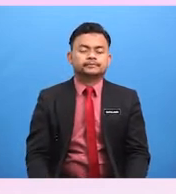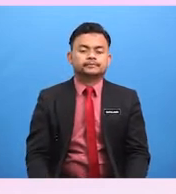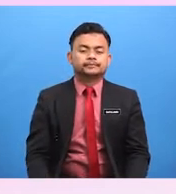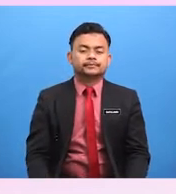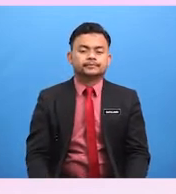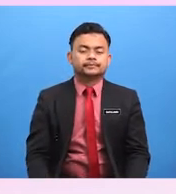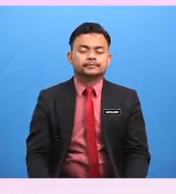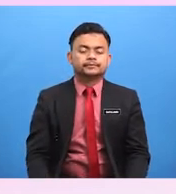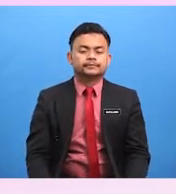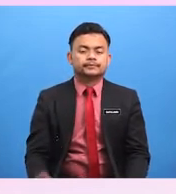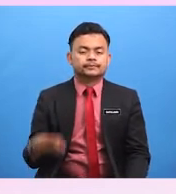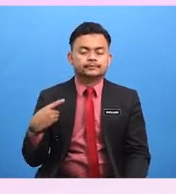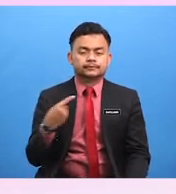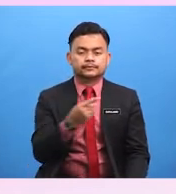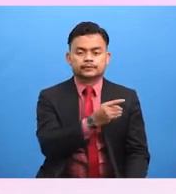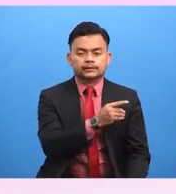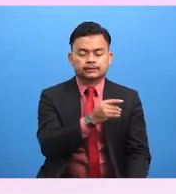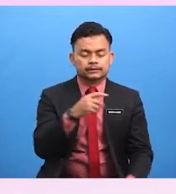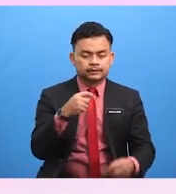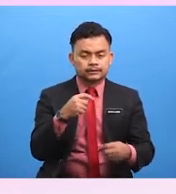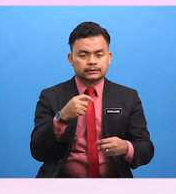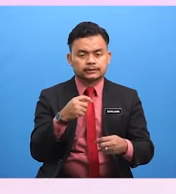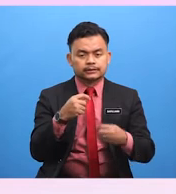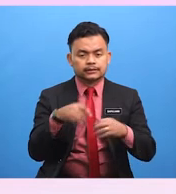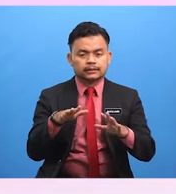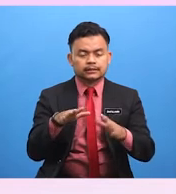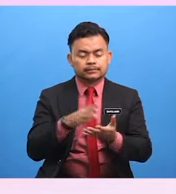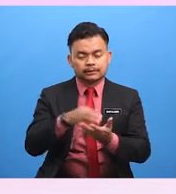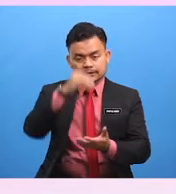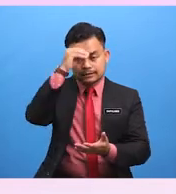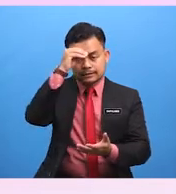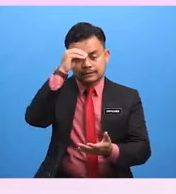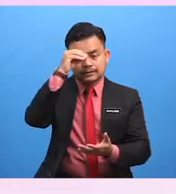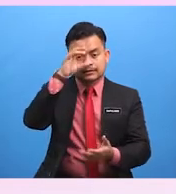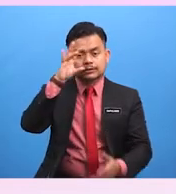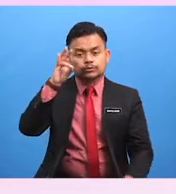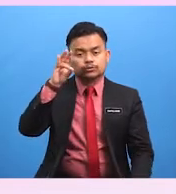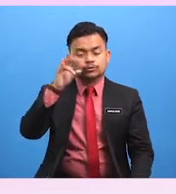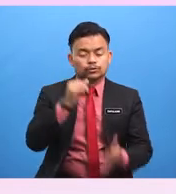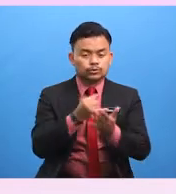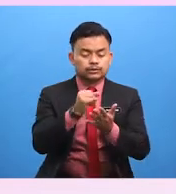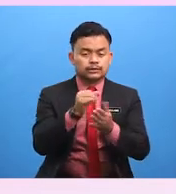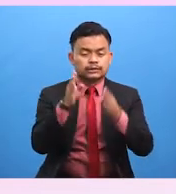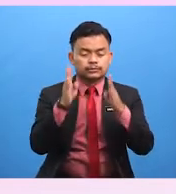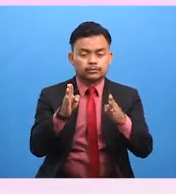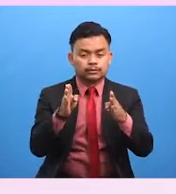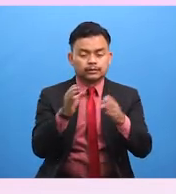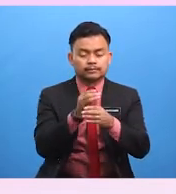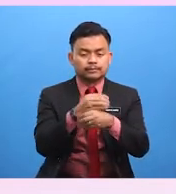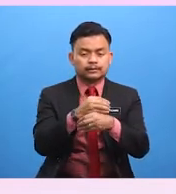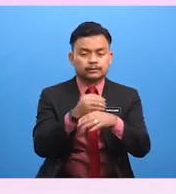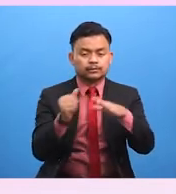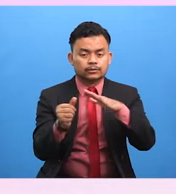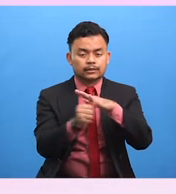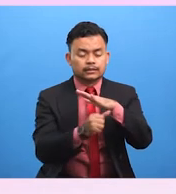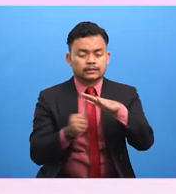mempelajari terdapat tujuh jenis bongkah bentuk asas iaitu kubus,